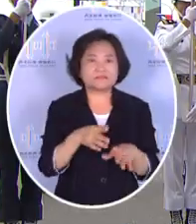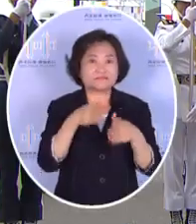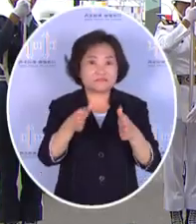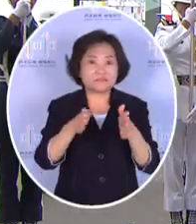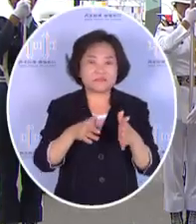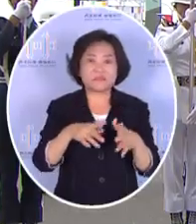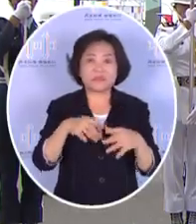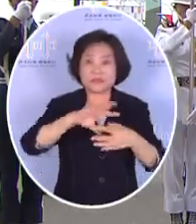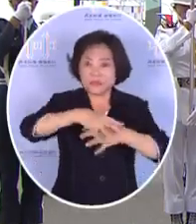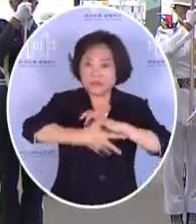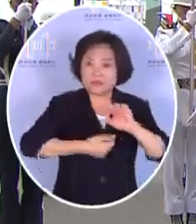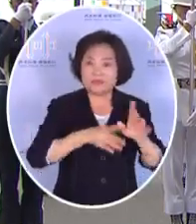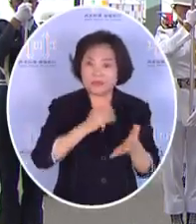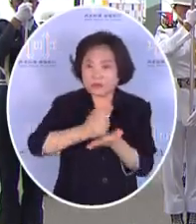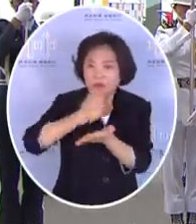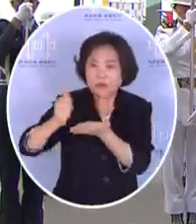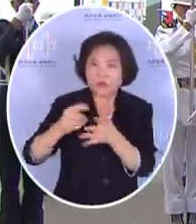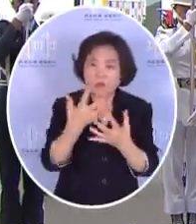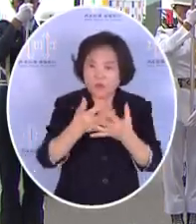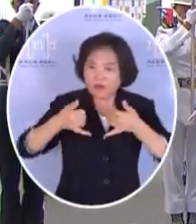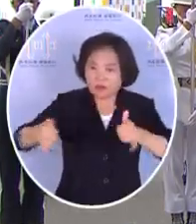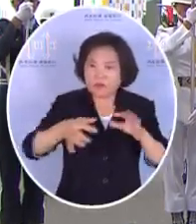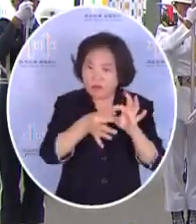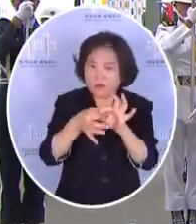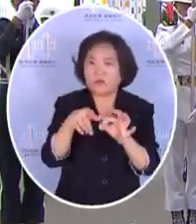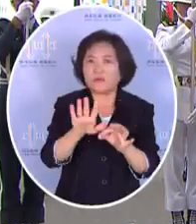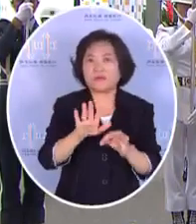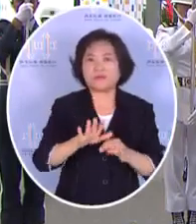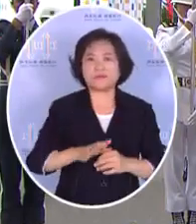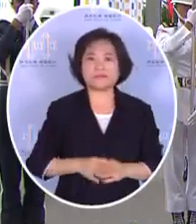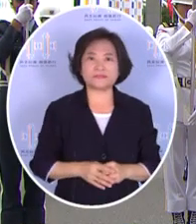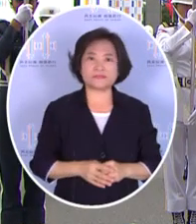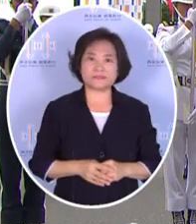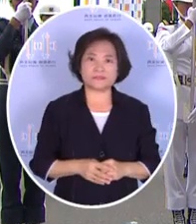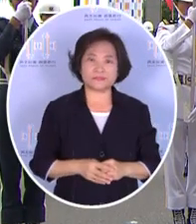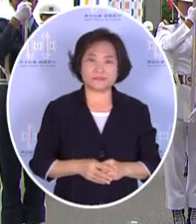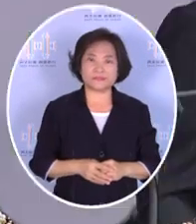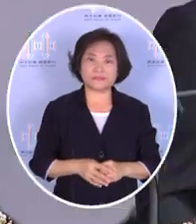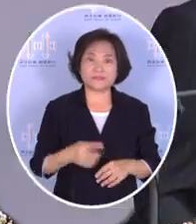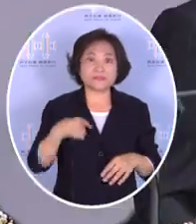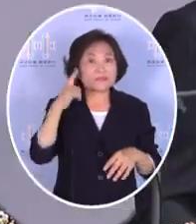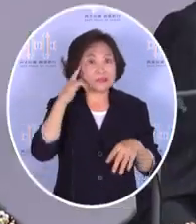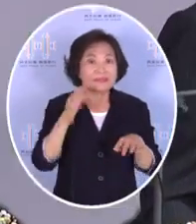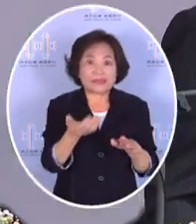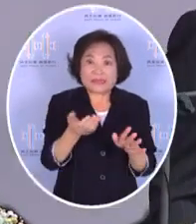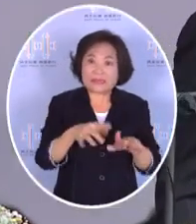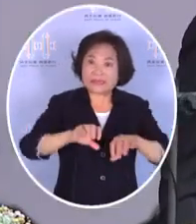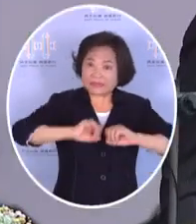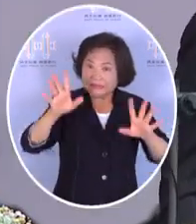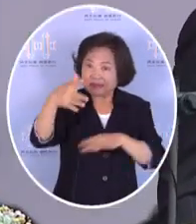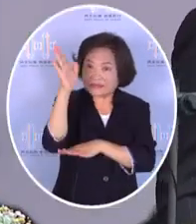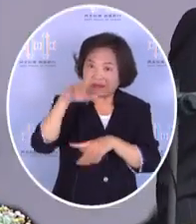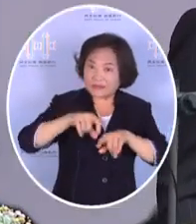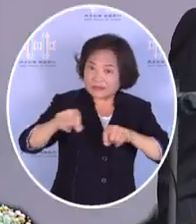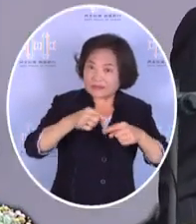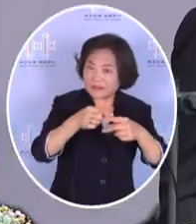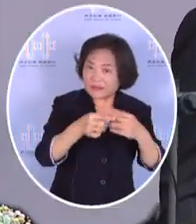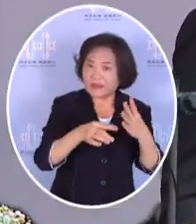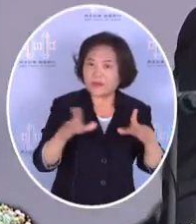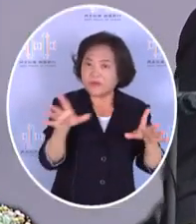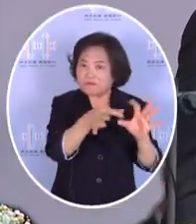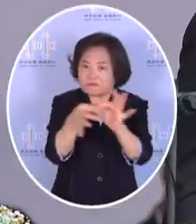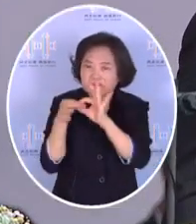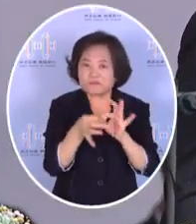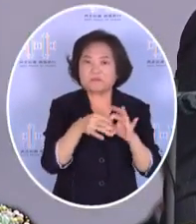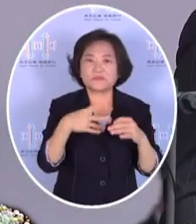应链重组息息相关。我们会将这些相关的政策跟计划串联起来，并